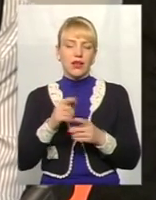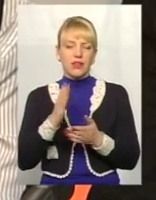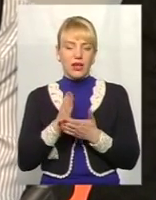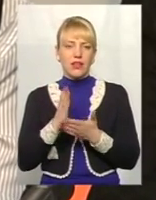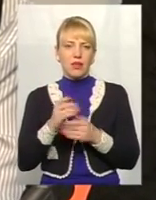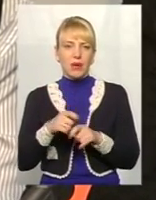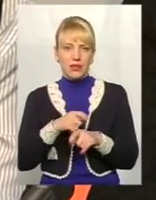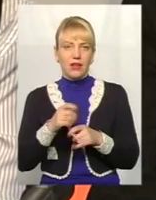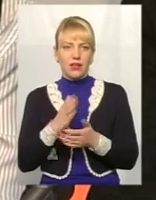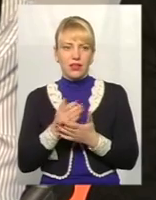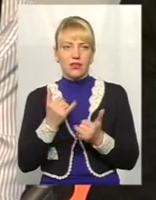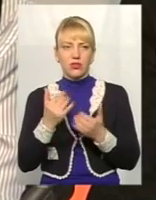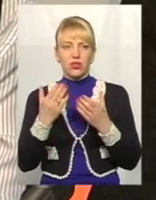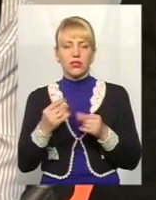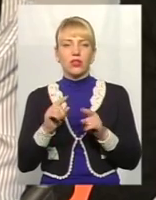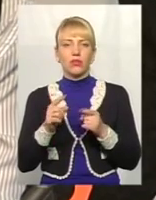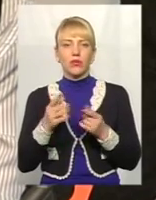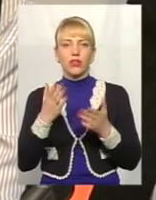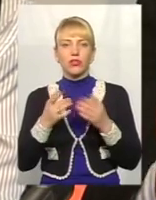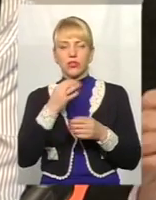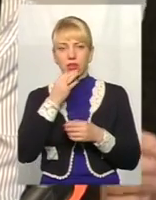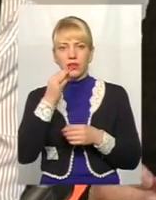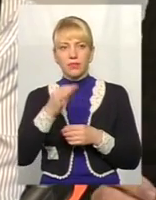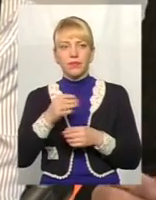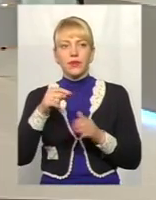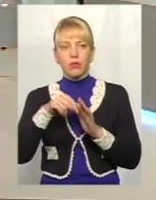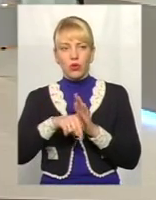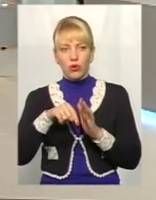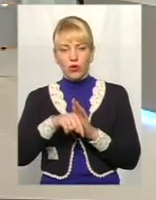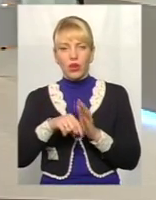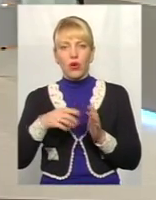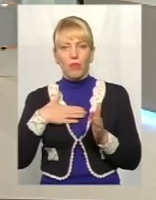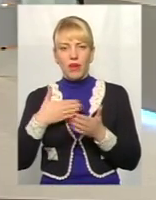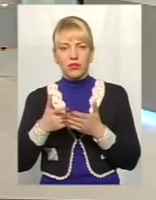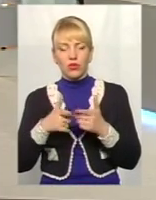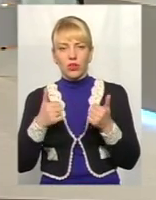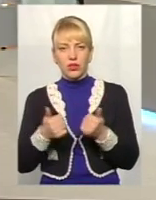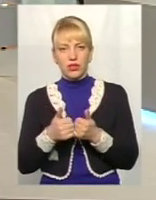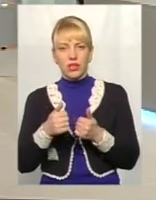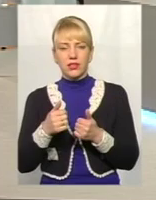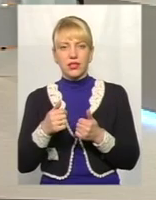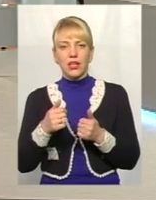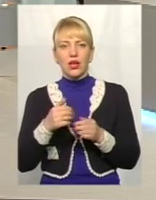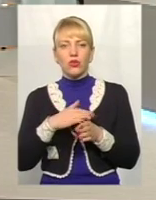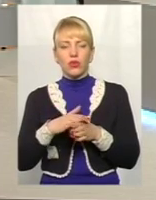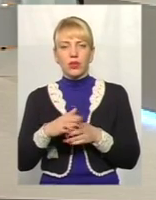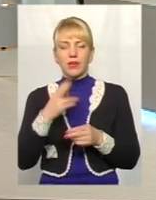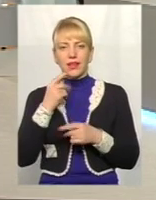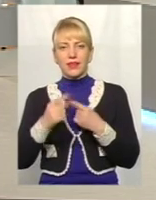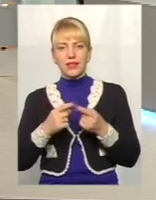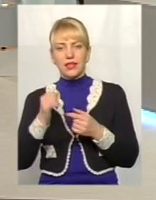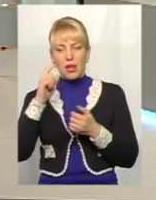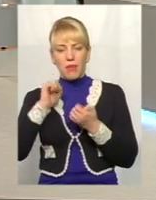Тому, якщо сказати про роль громадської організації в дотриманні традицій і пам'яті, то